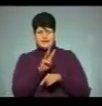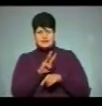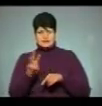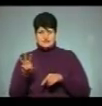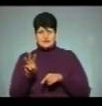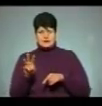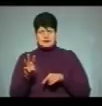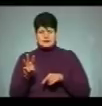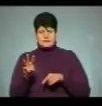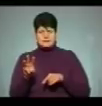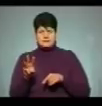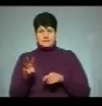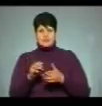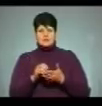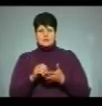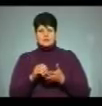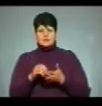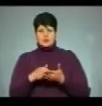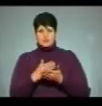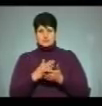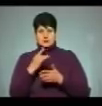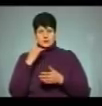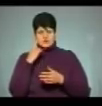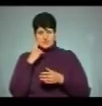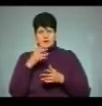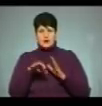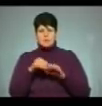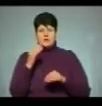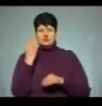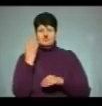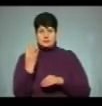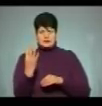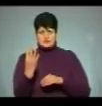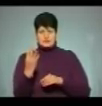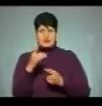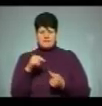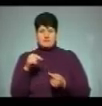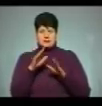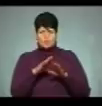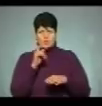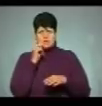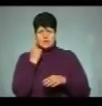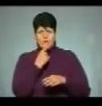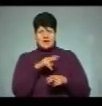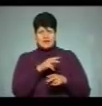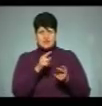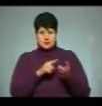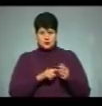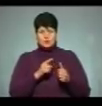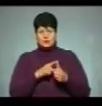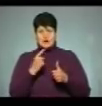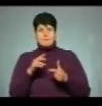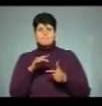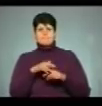якості освіти. Я обираю 4 предмети. Я визначився, це українська мова і література,